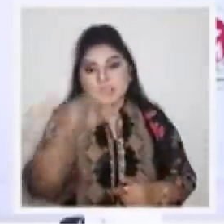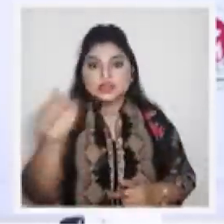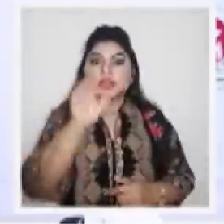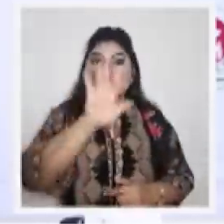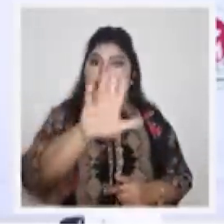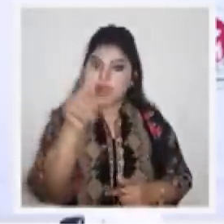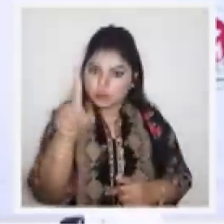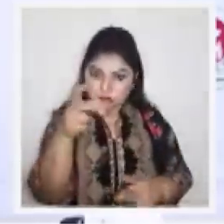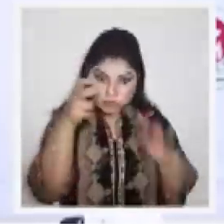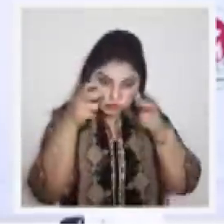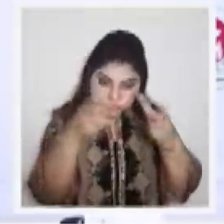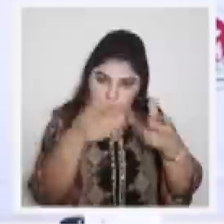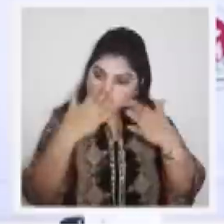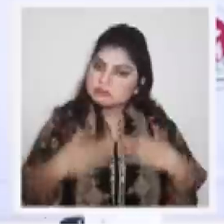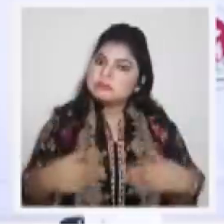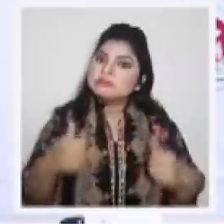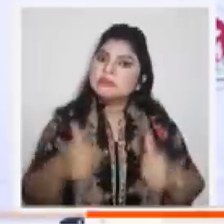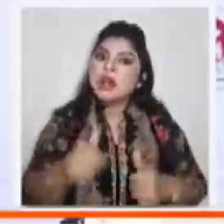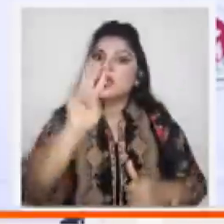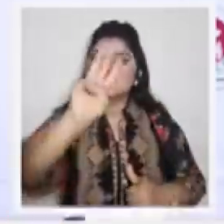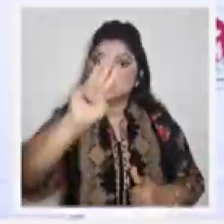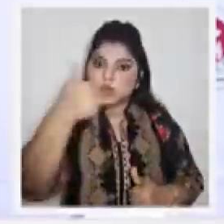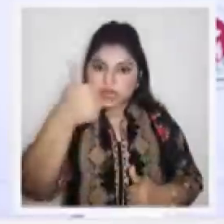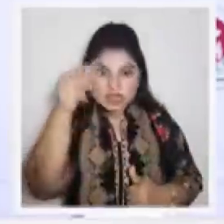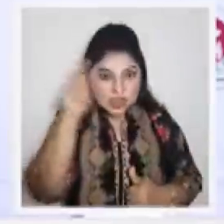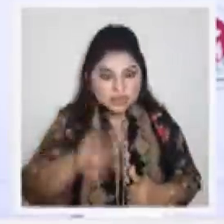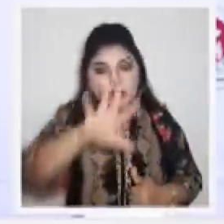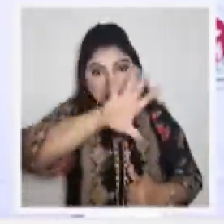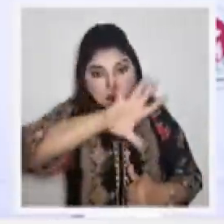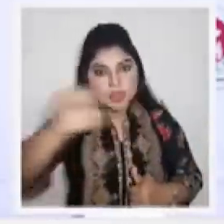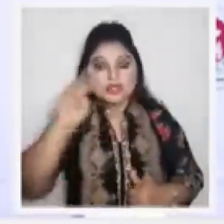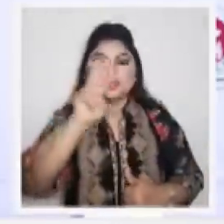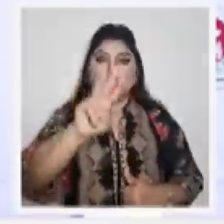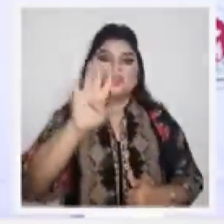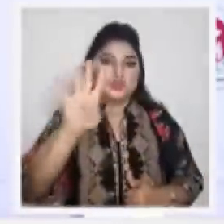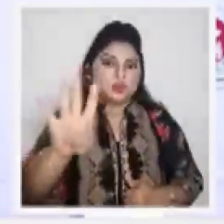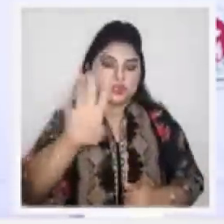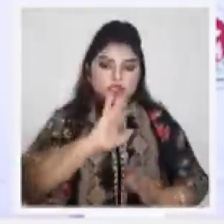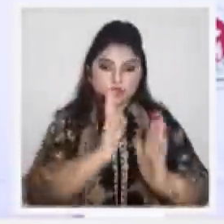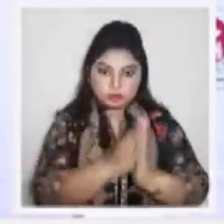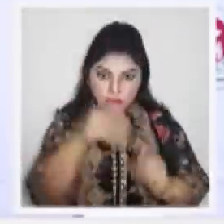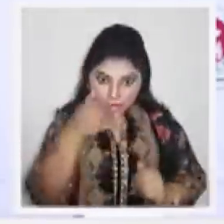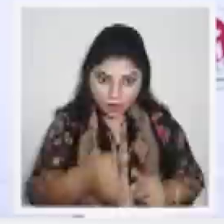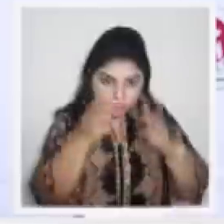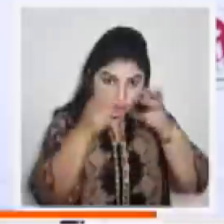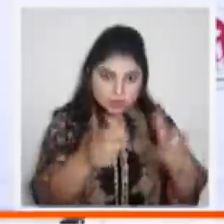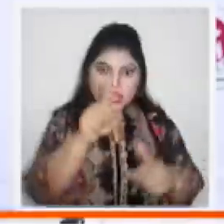এ পর্যন্ত সর্বমোট আইসোলেশনে গেছেন 55,175 জন এবং এ পর্যন্ত আইসোলেশন থেকে ছাড়া পেয়েছেন